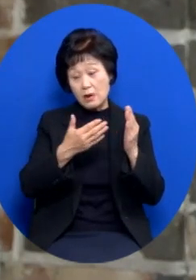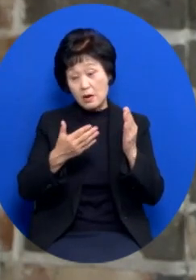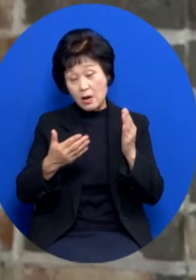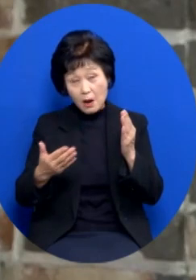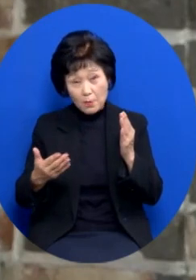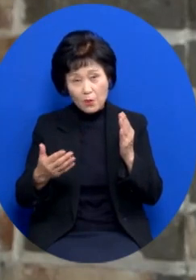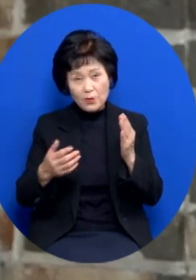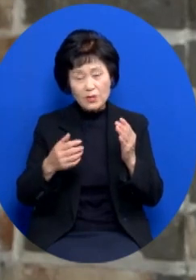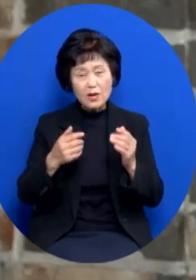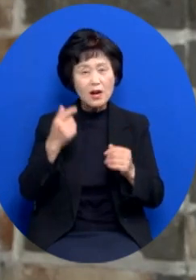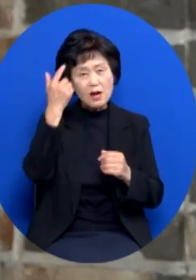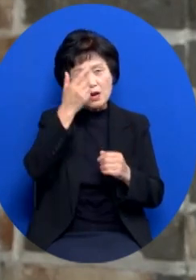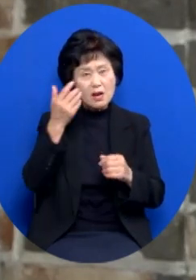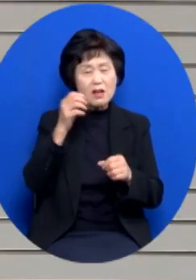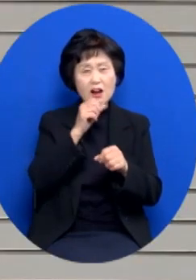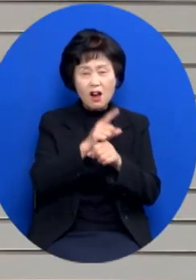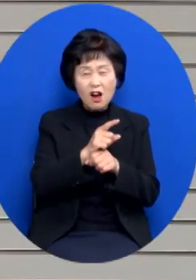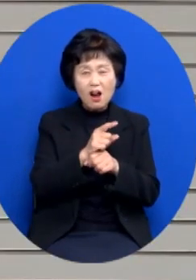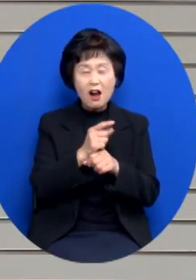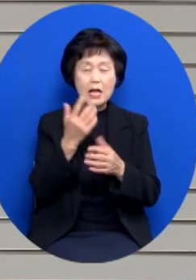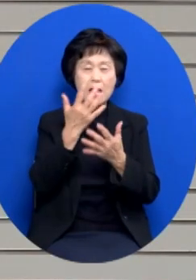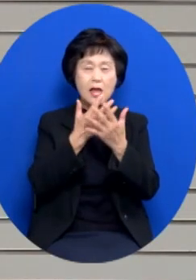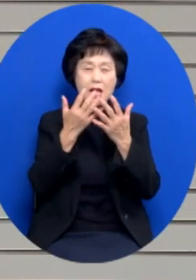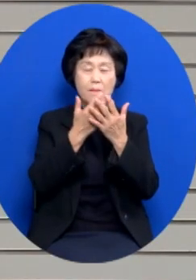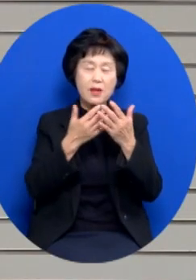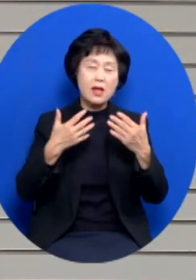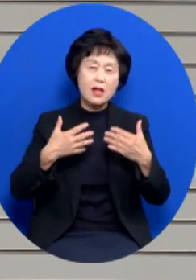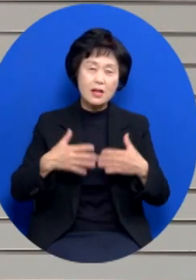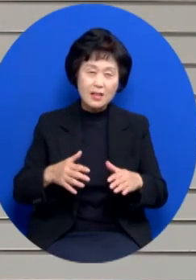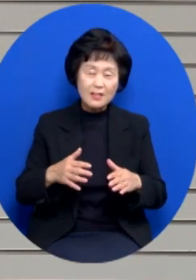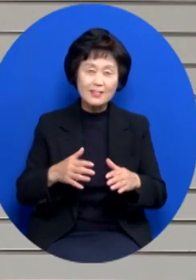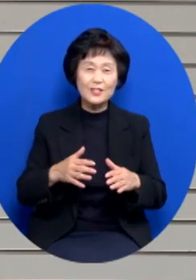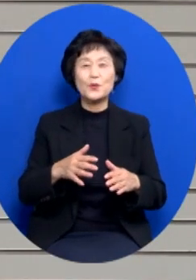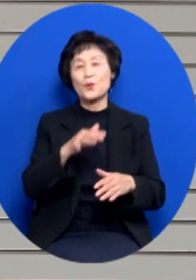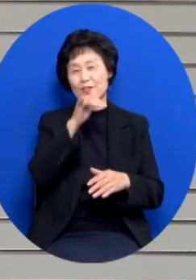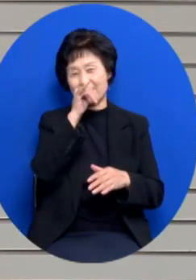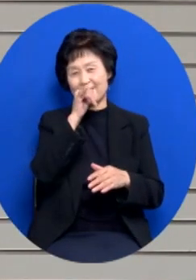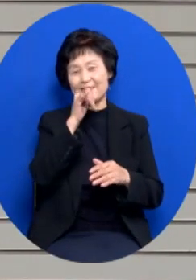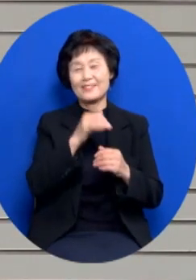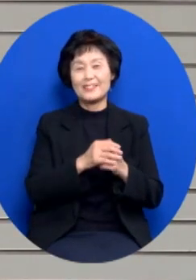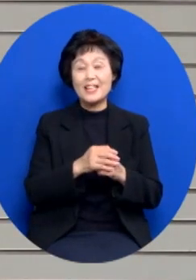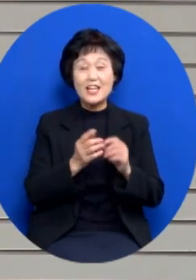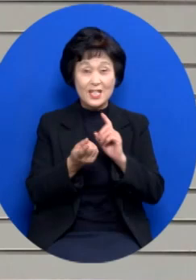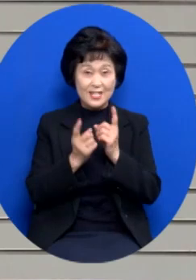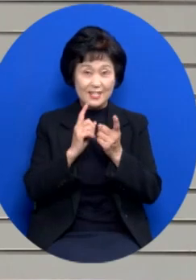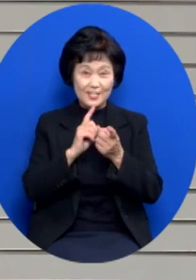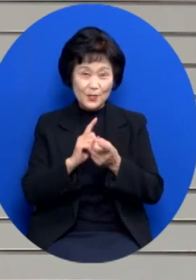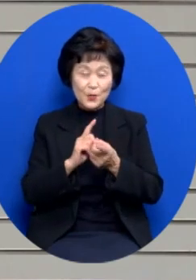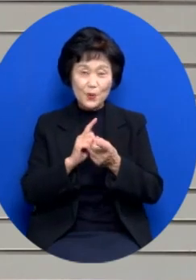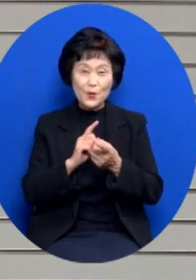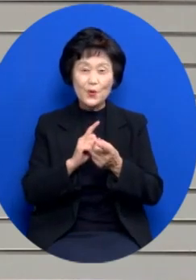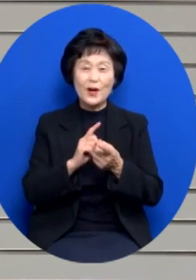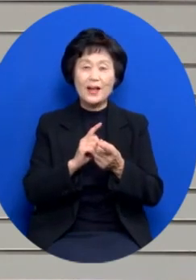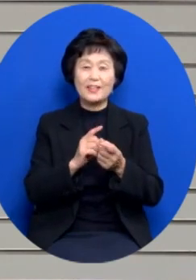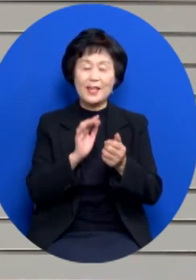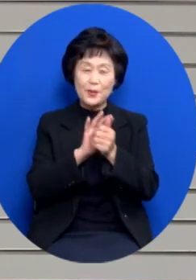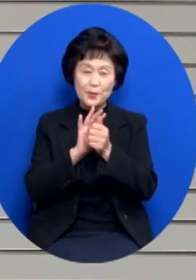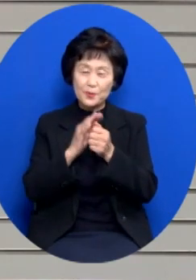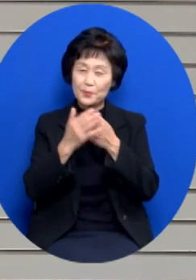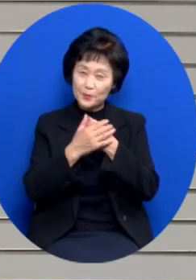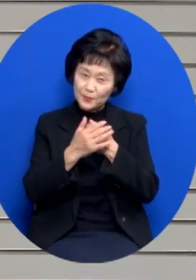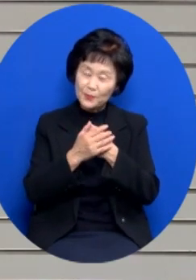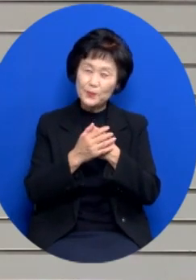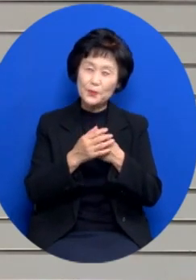그 영성은 조금 약해지고 또 우리의 어떤 자랑이나 이런 게 있으니까 서로 간에 이렇게 의견이